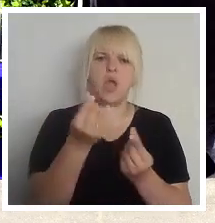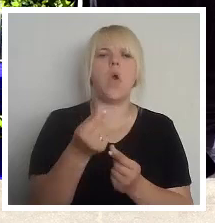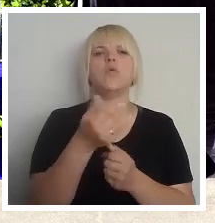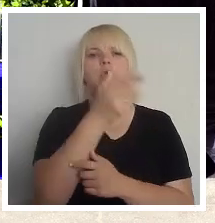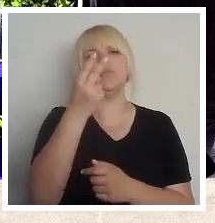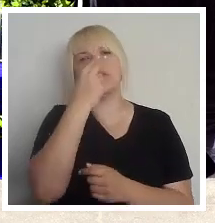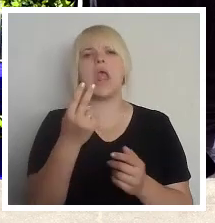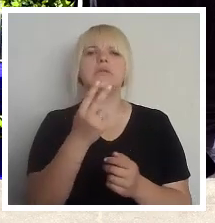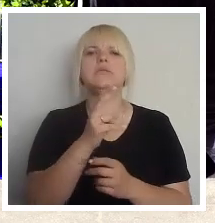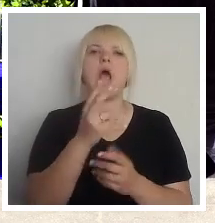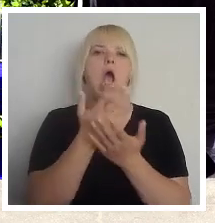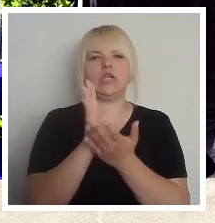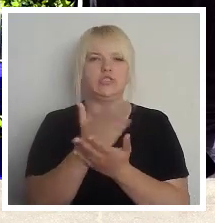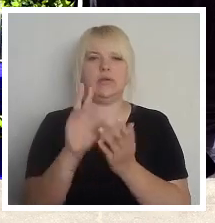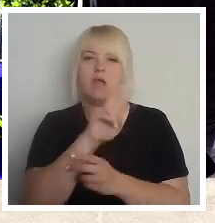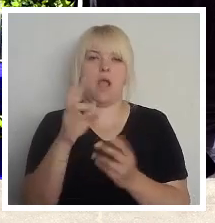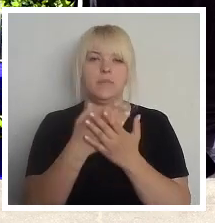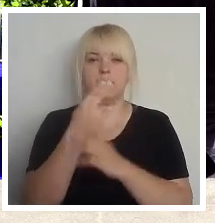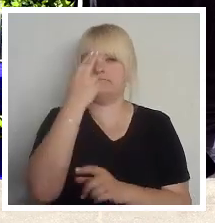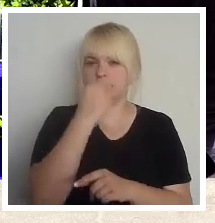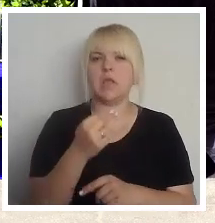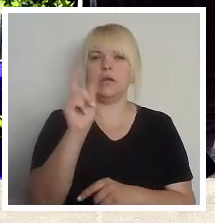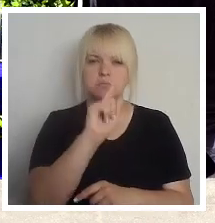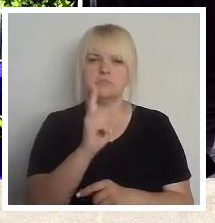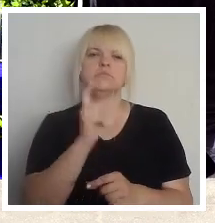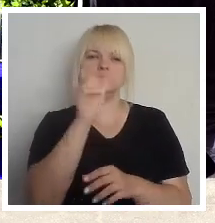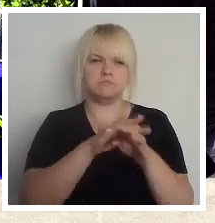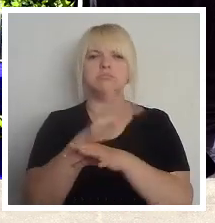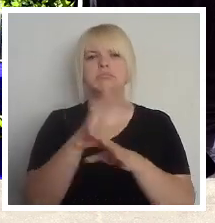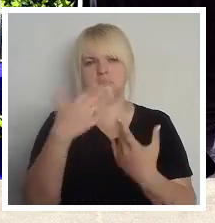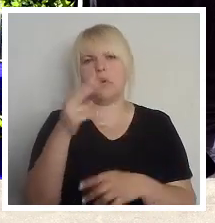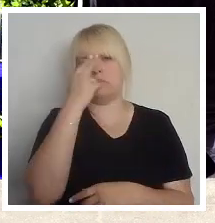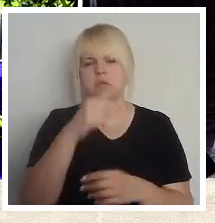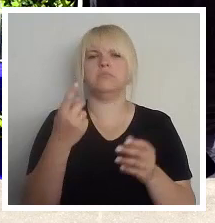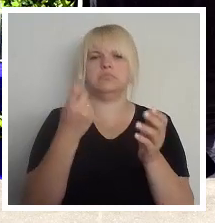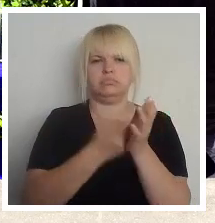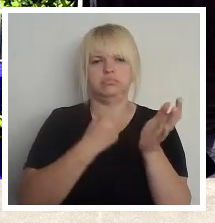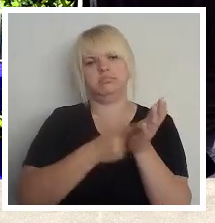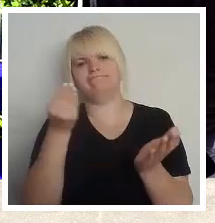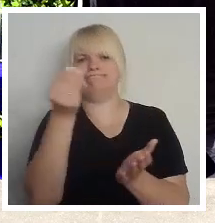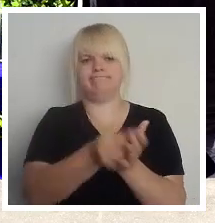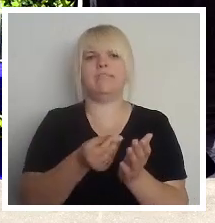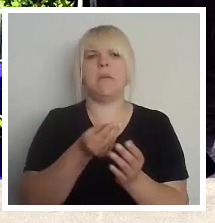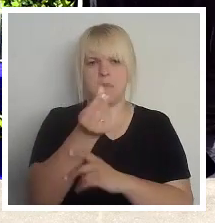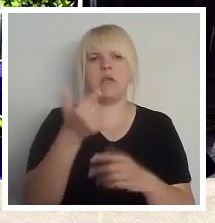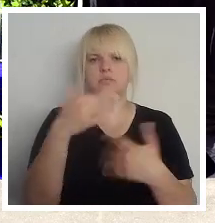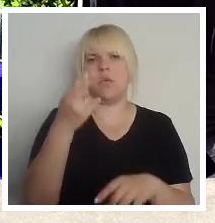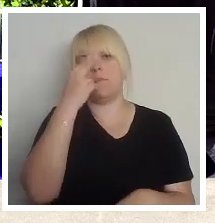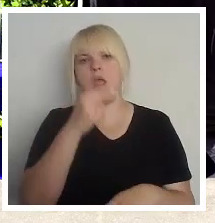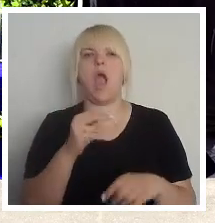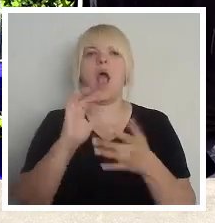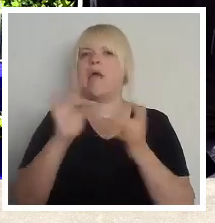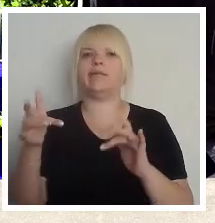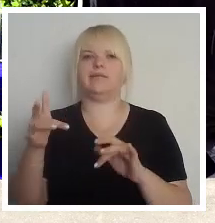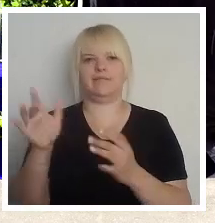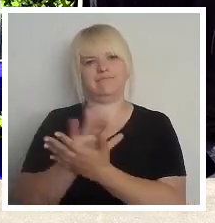to, kas ir, nu, teiksim, pierastāk, kur auditorija pieradusi maksāt, nu, un portālu un pārējām